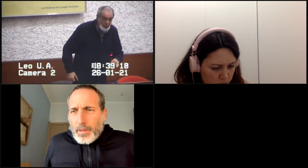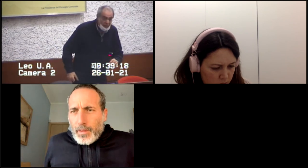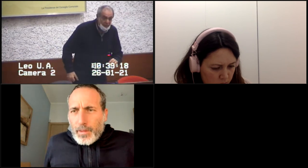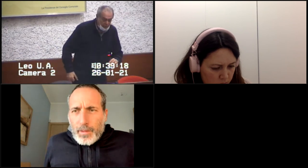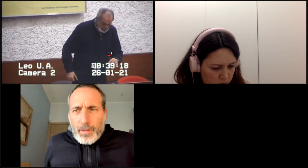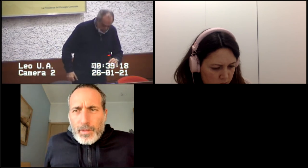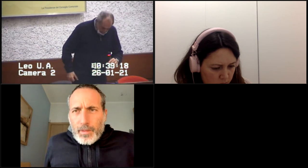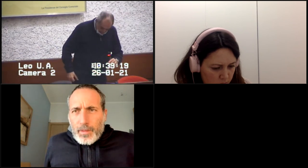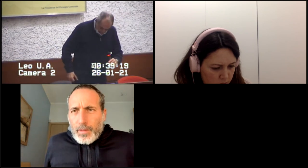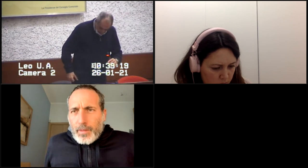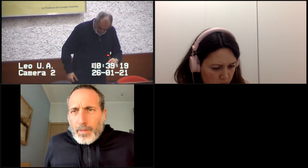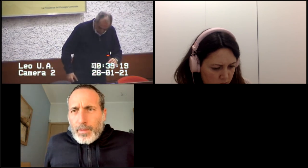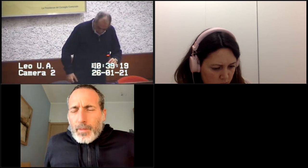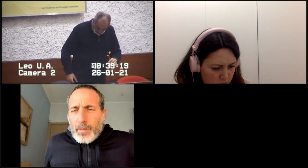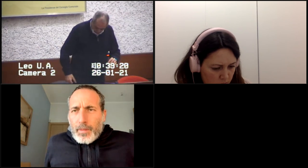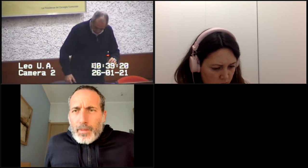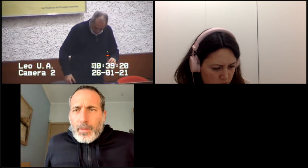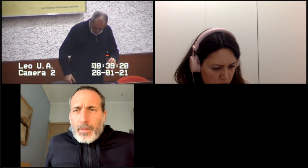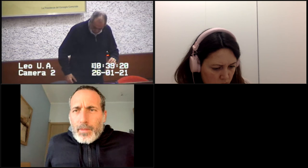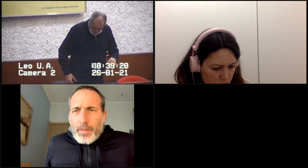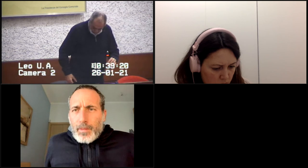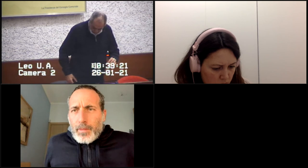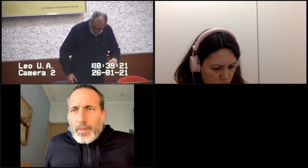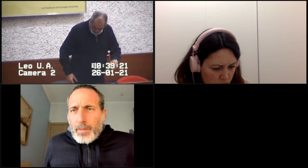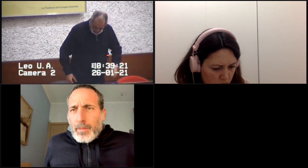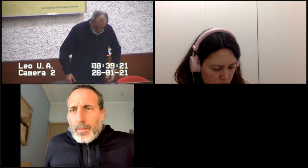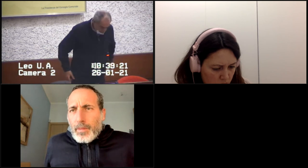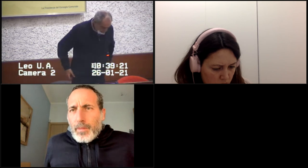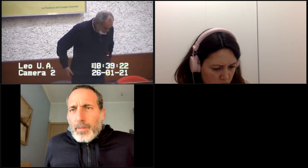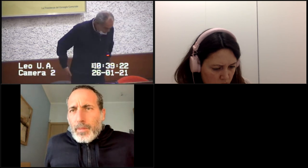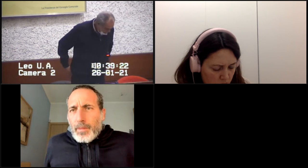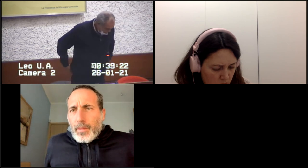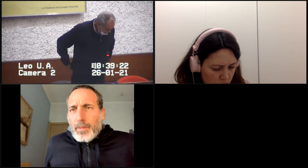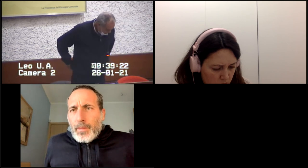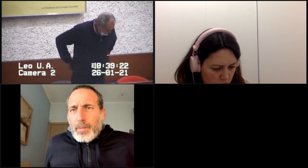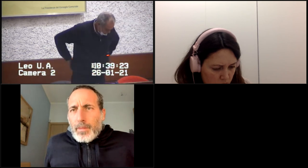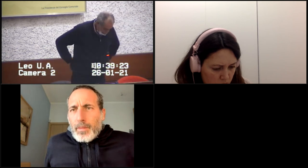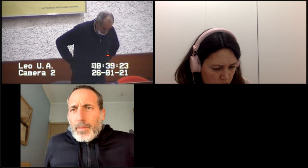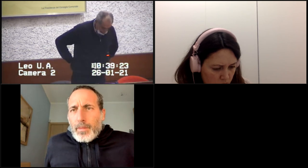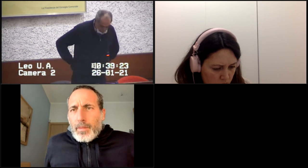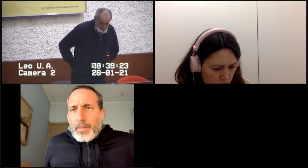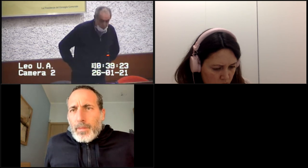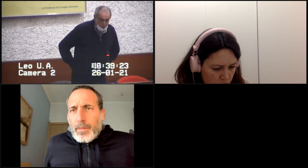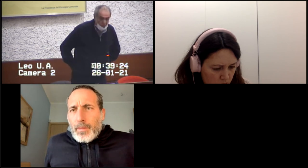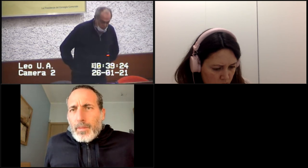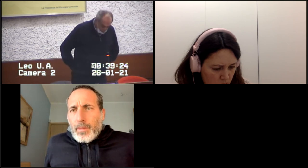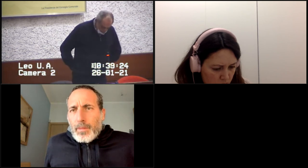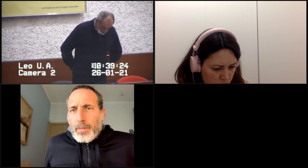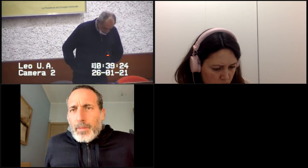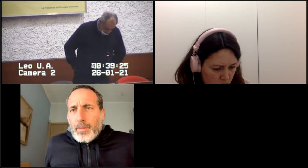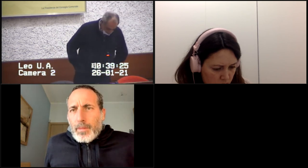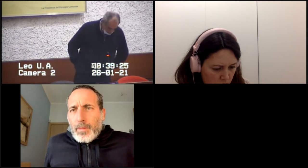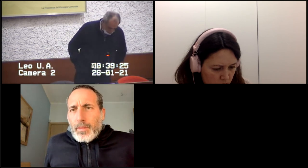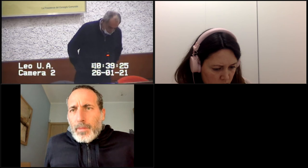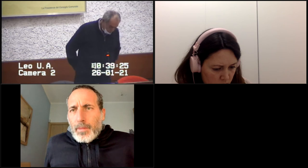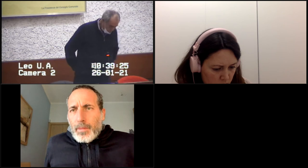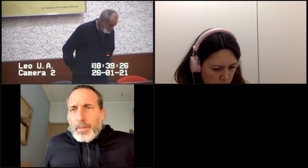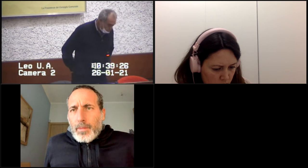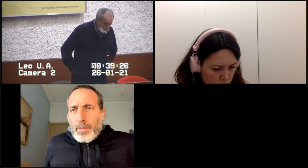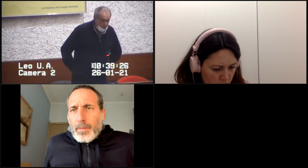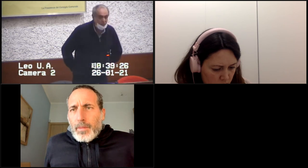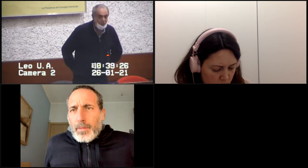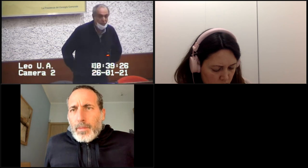Come non essere d'accordo con questa mozione? Abbiamo appena sentito il consigliere Vino, molti di